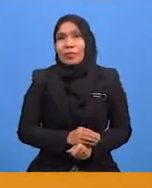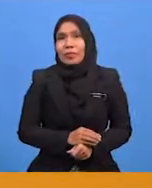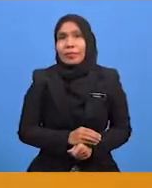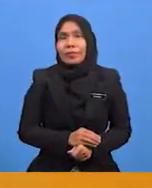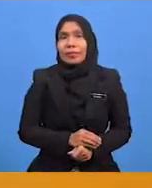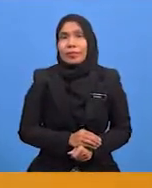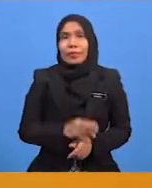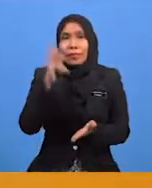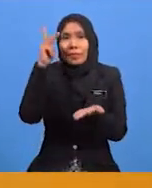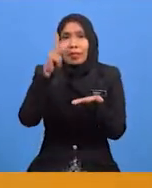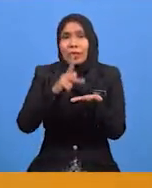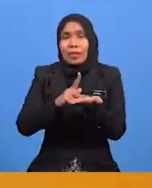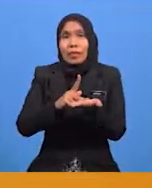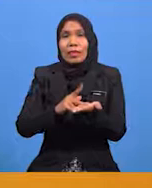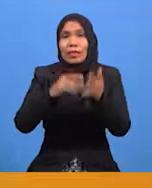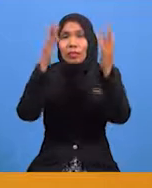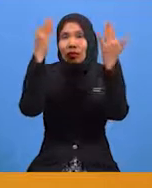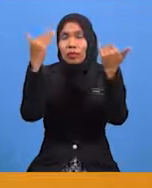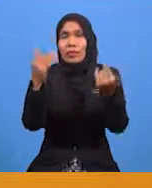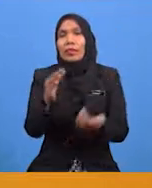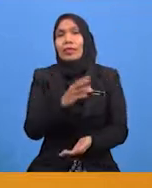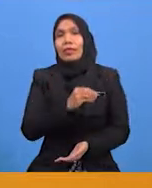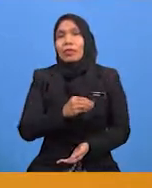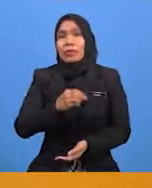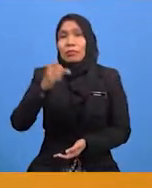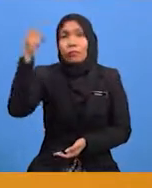mengenal kalimat hujan dan bilah petir,